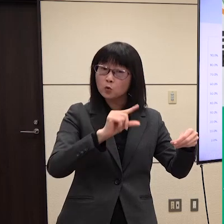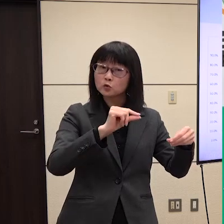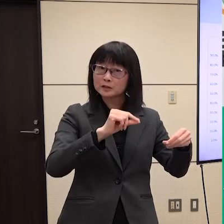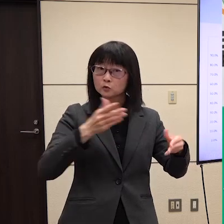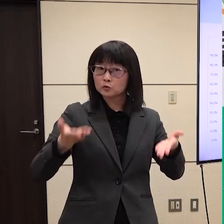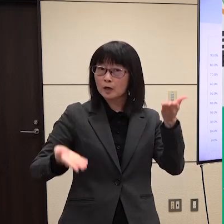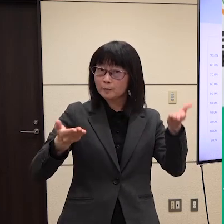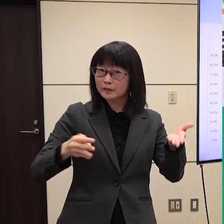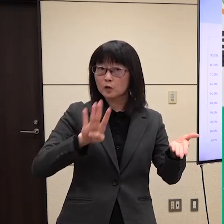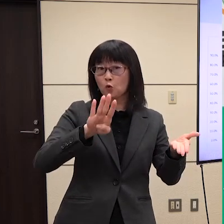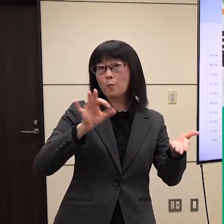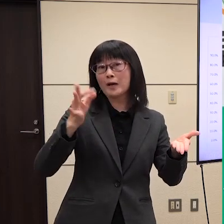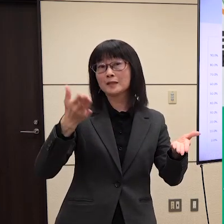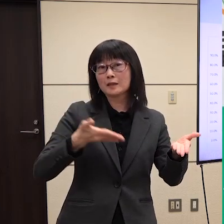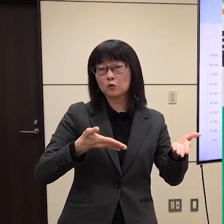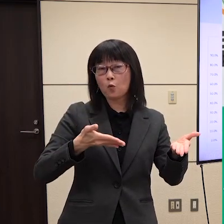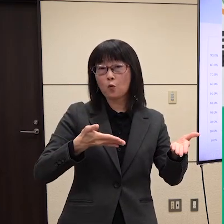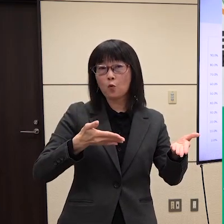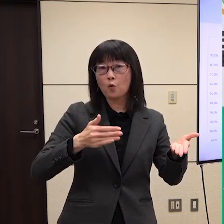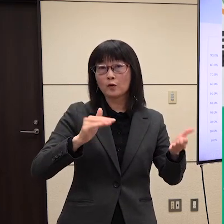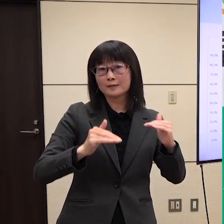。で交付率の方は